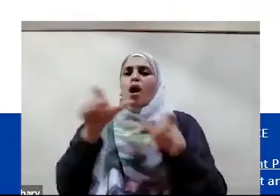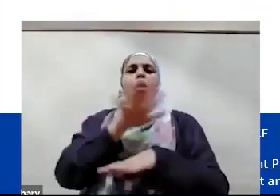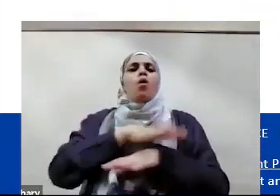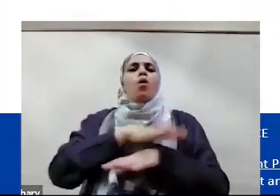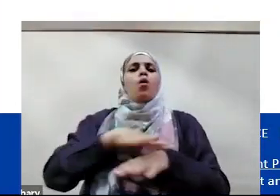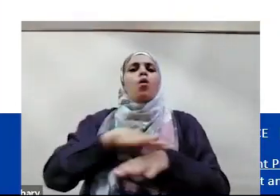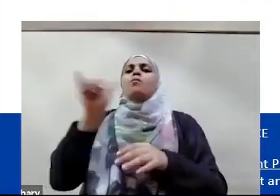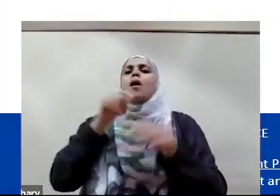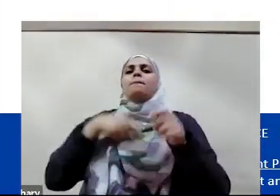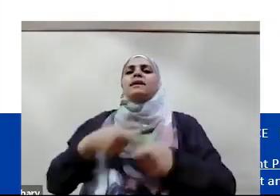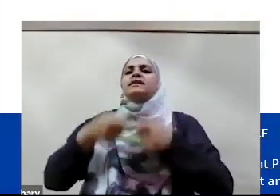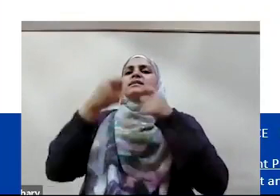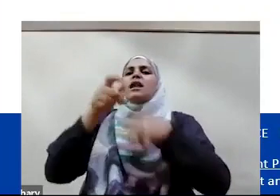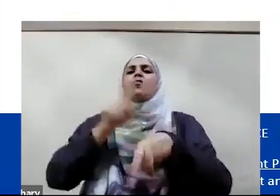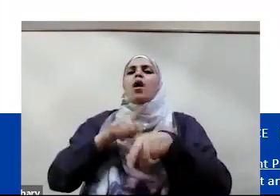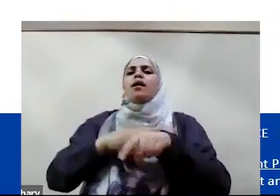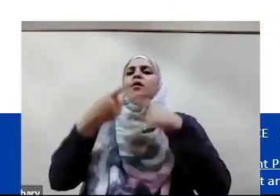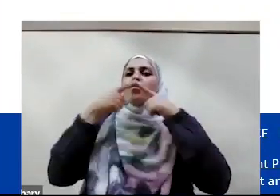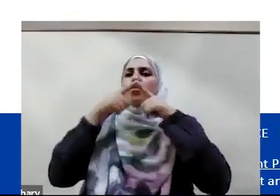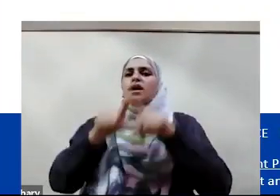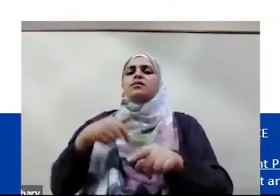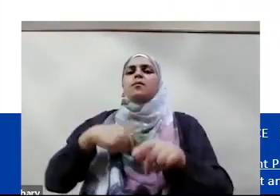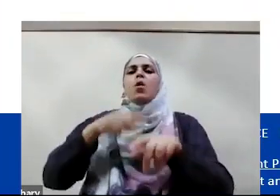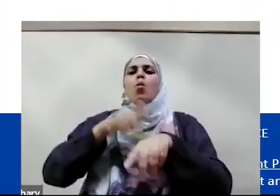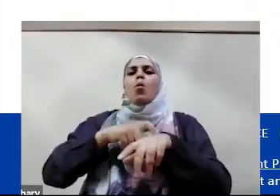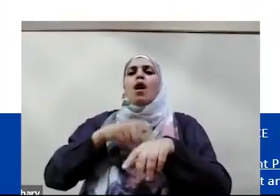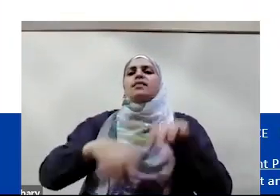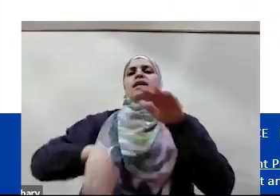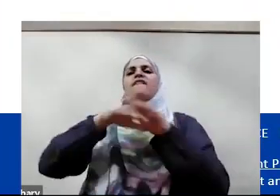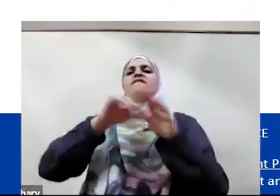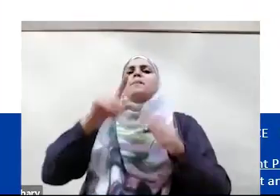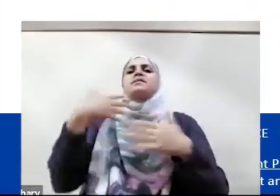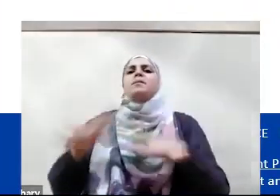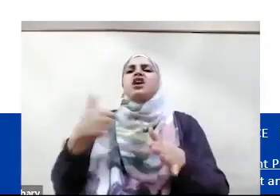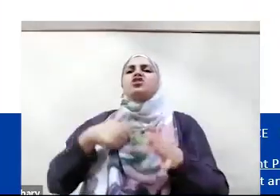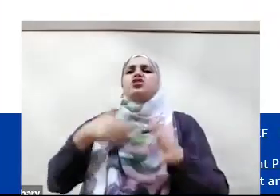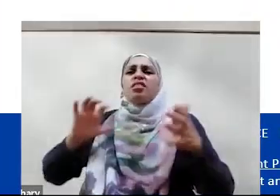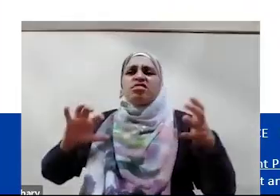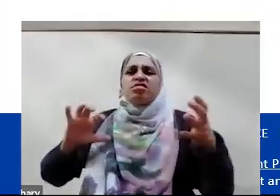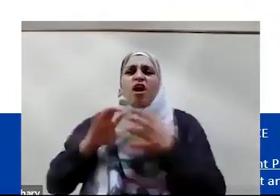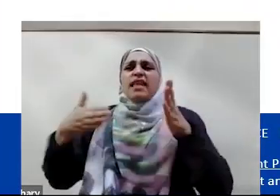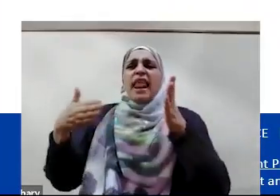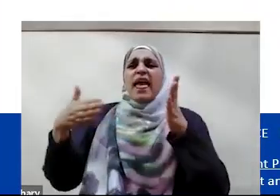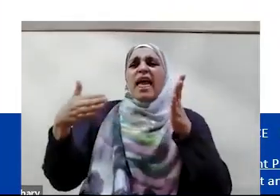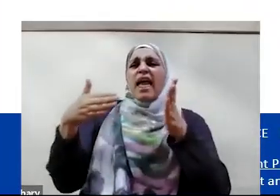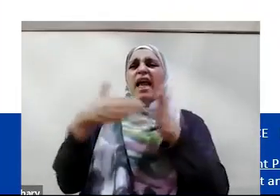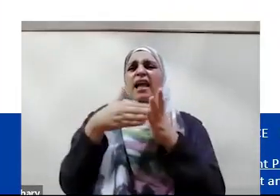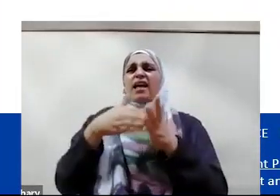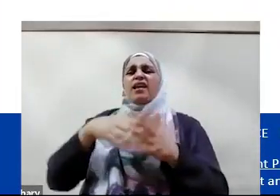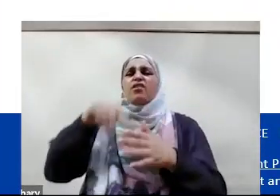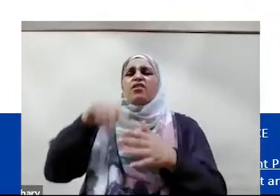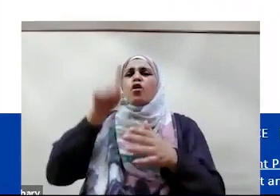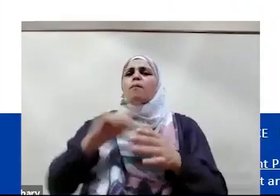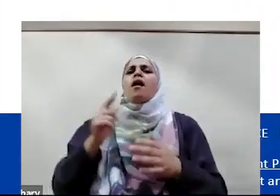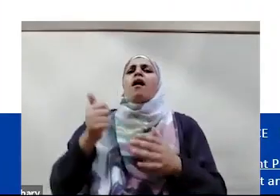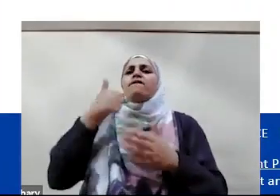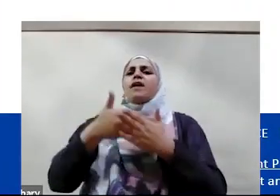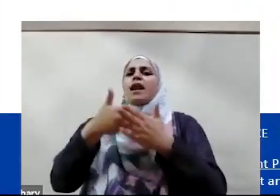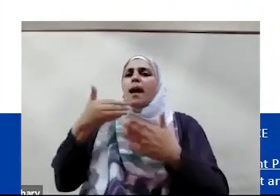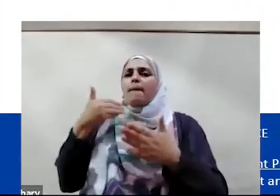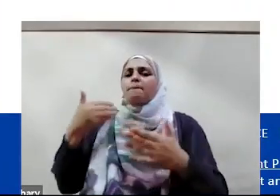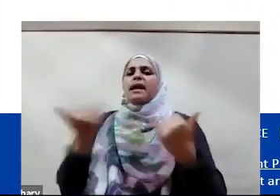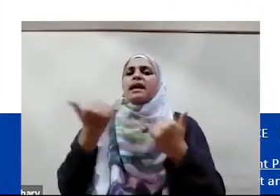انا مستعد وحاسس ان انا عندي وقت كافي، بس ما ازنقش نفسي لحد اخر نص ساعه في اليوم بس ارجوكوا، علشان